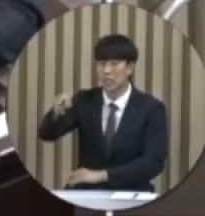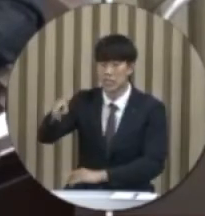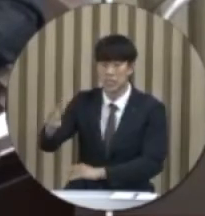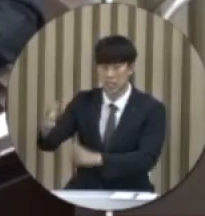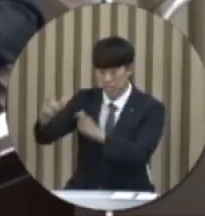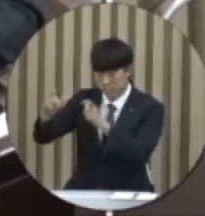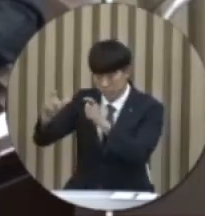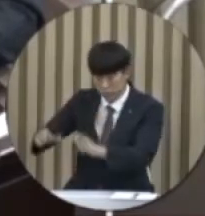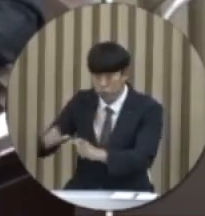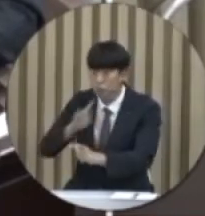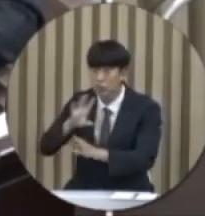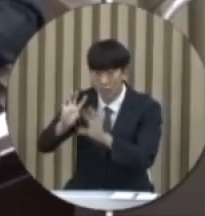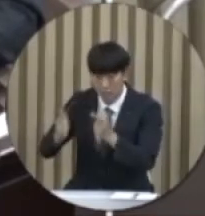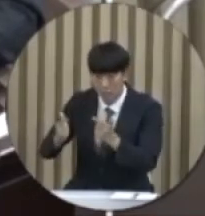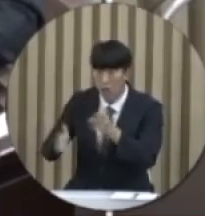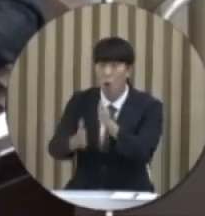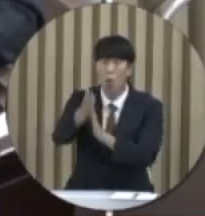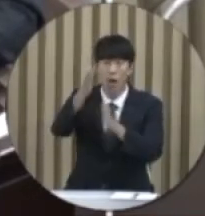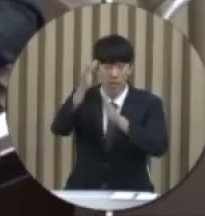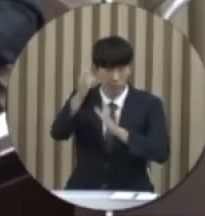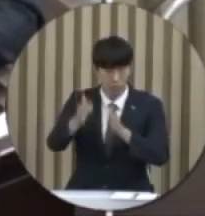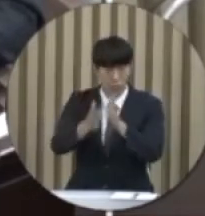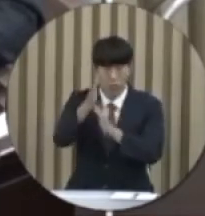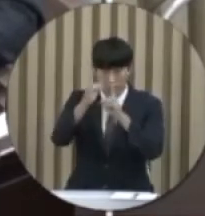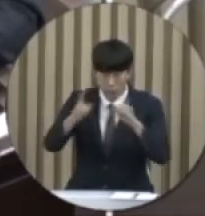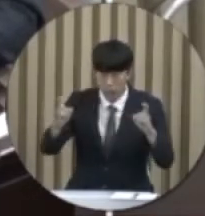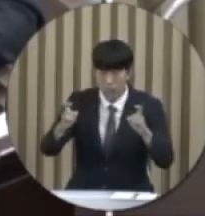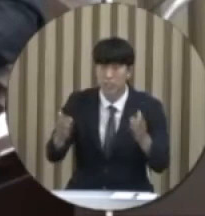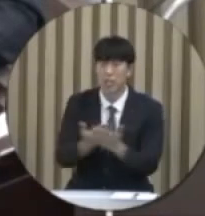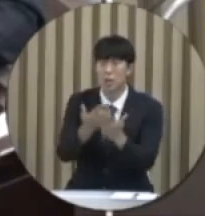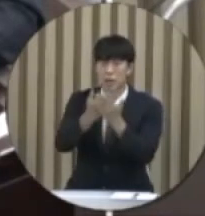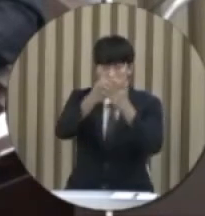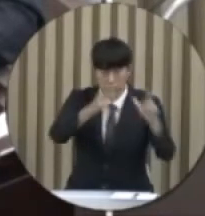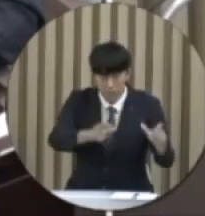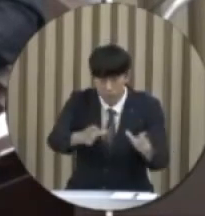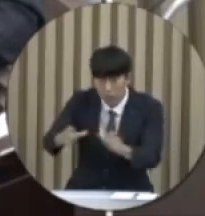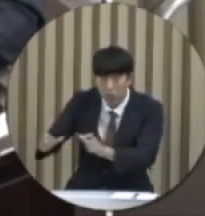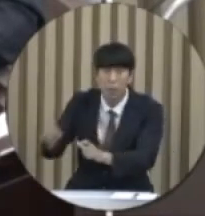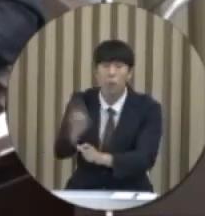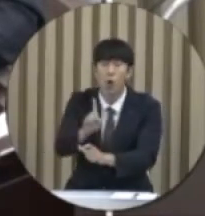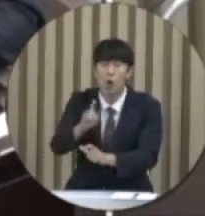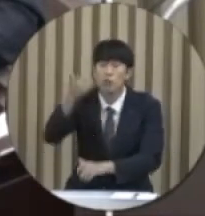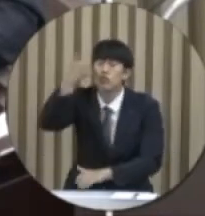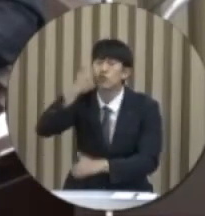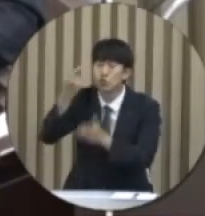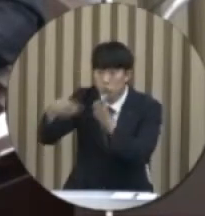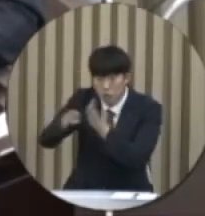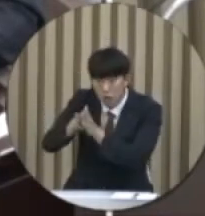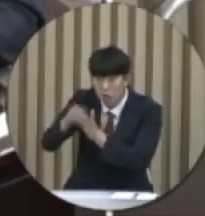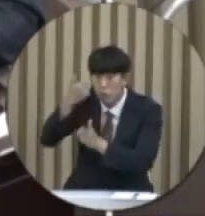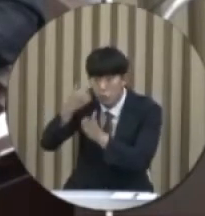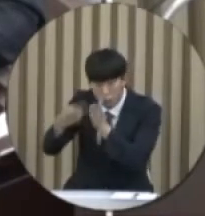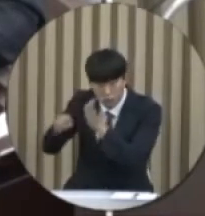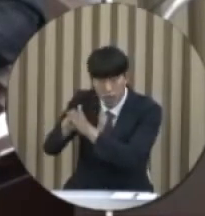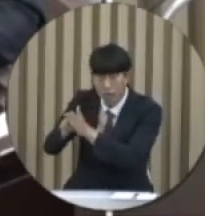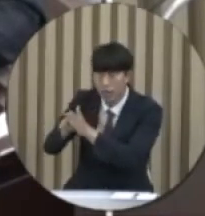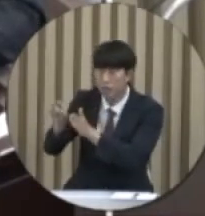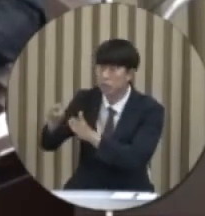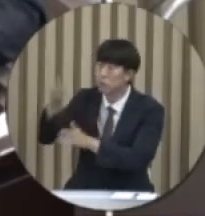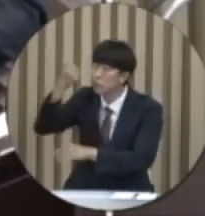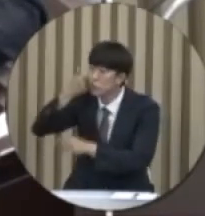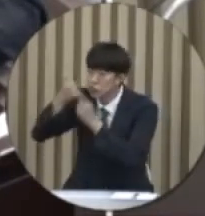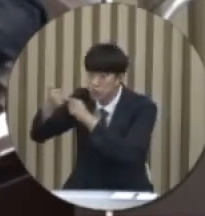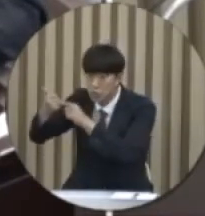떠나서 앞으로 화성시에서 개발되는 대부분의 것은 누구를 위한 개발인 겁니다. 그